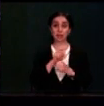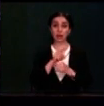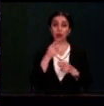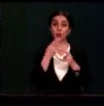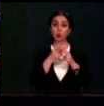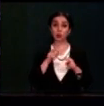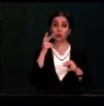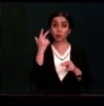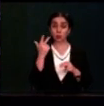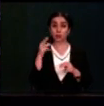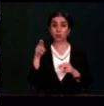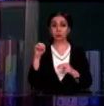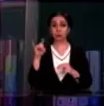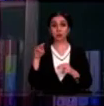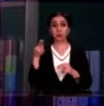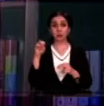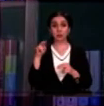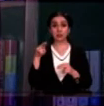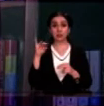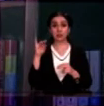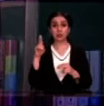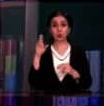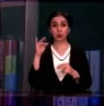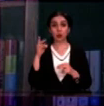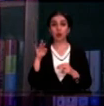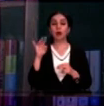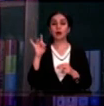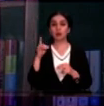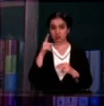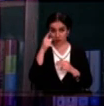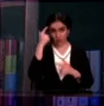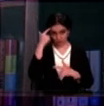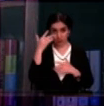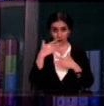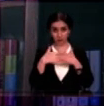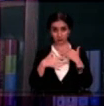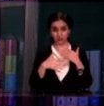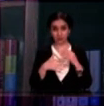uch perpendikular haqidagi teoremamiz sizga tushunarlimi?